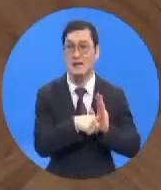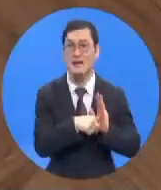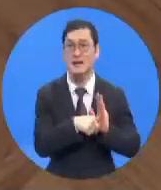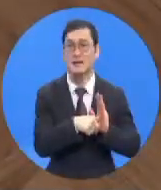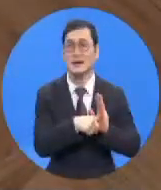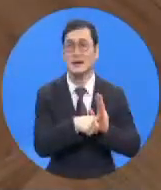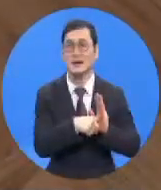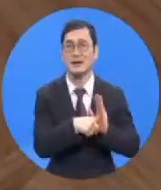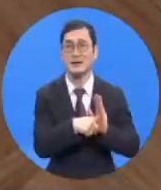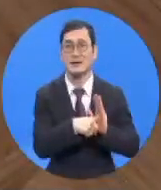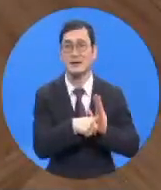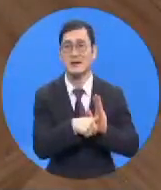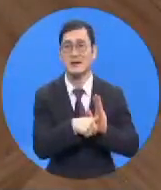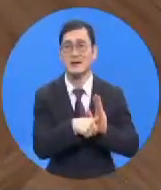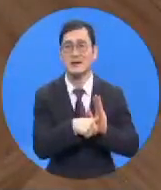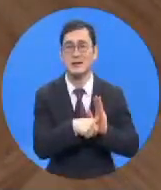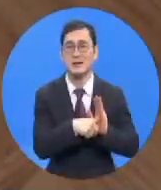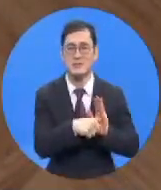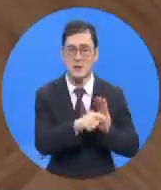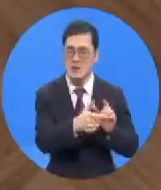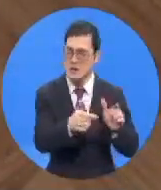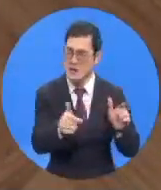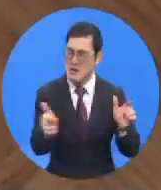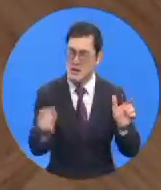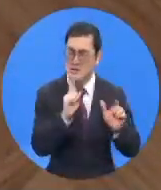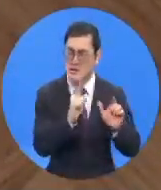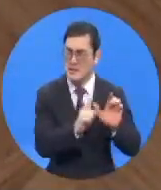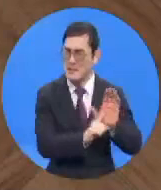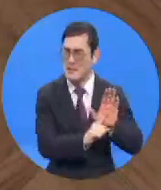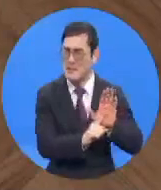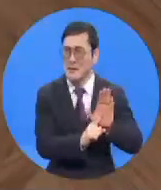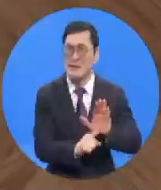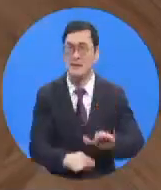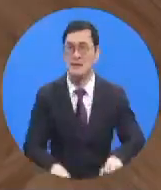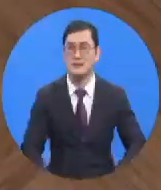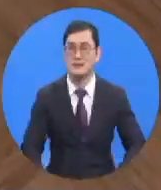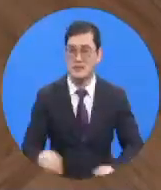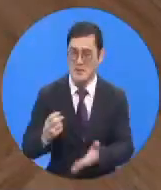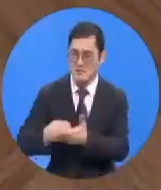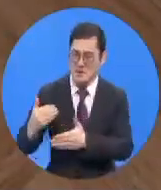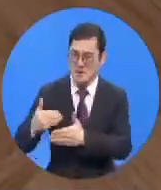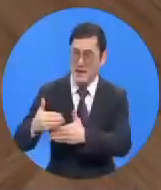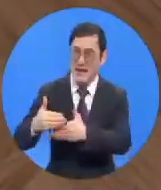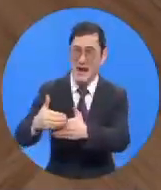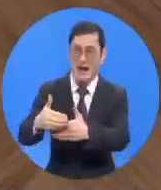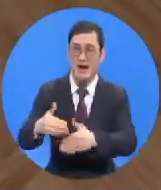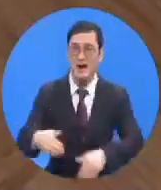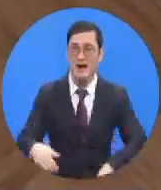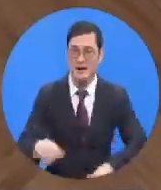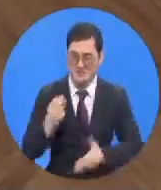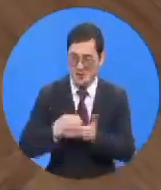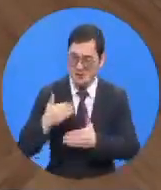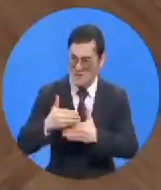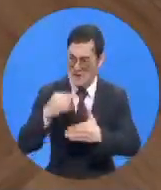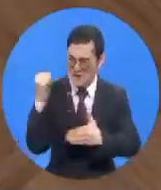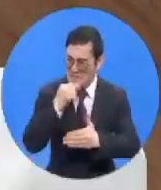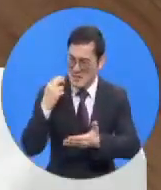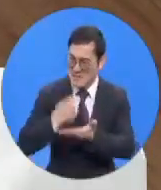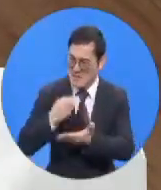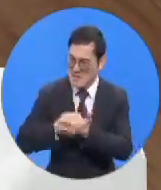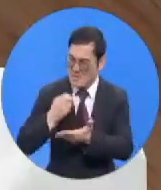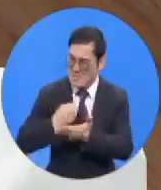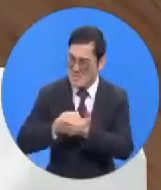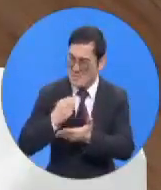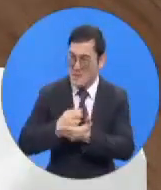만기칠남식 얘기를 다 했어요. 심지어는 어제 보면은 뭐 절차적으로 진행되어야 하는 공매도까지도 얘기를 하면서 뭐